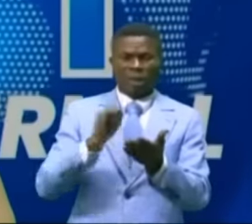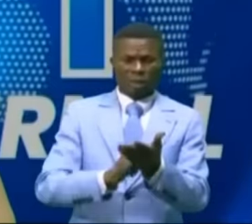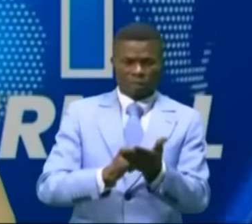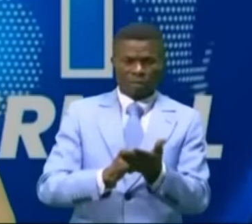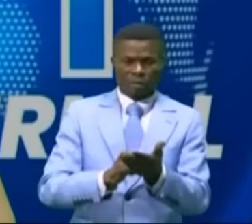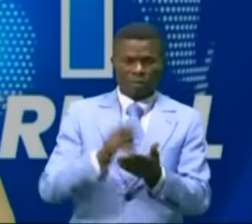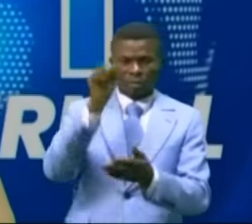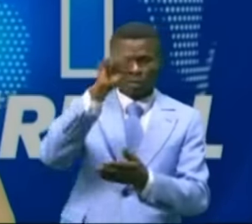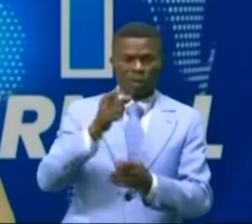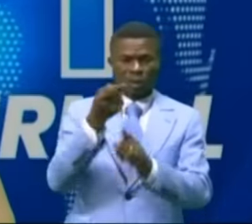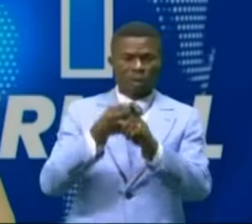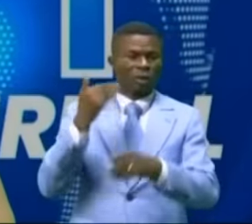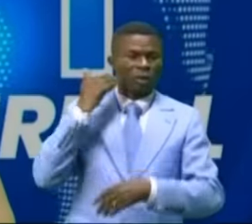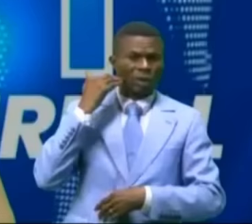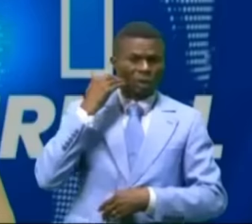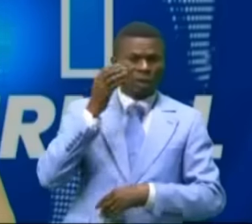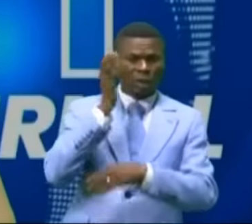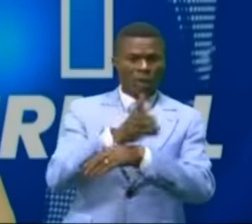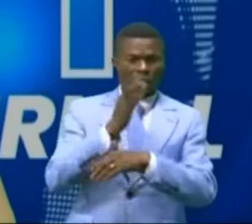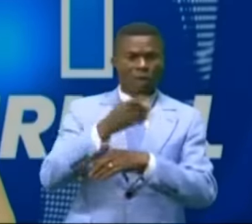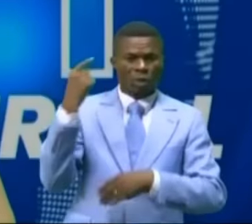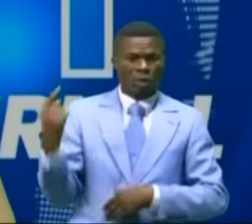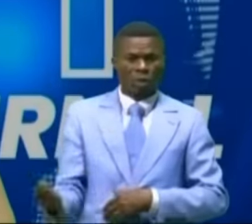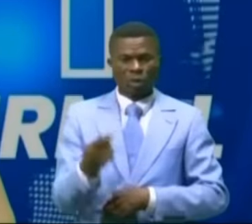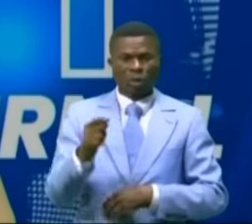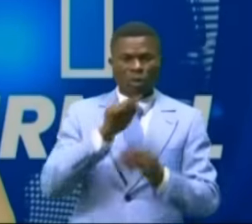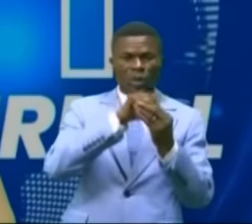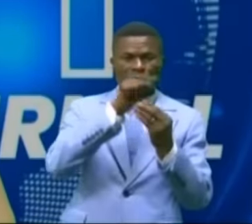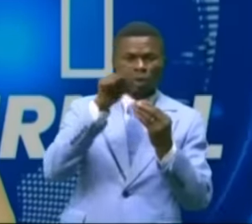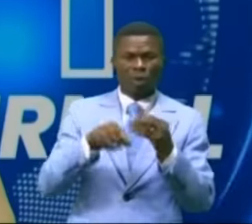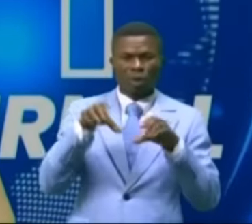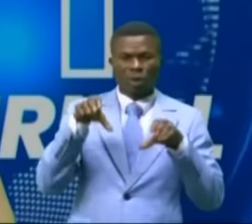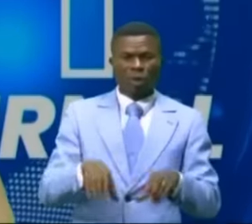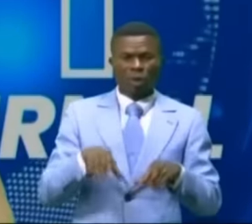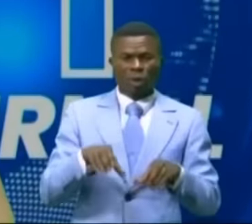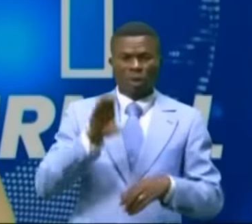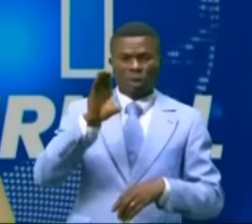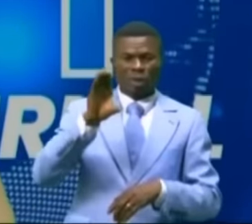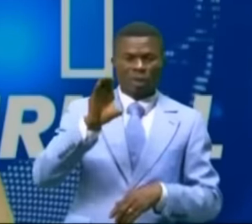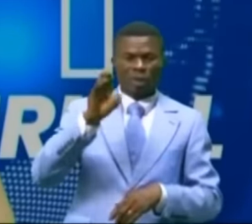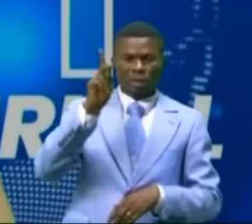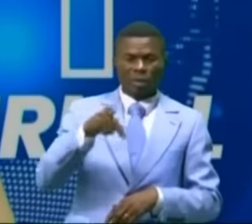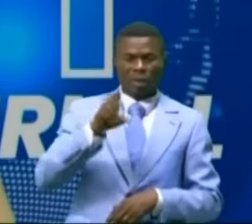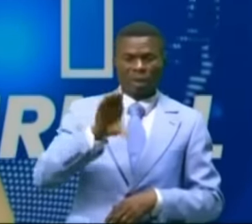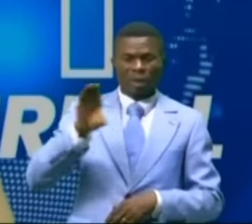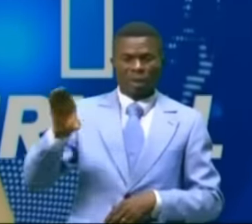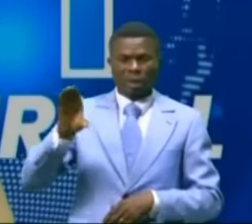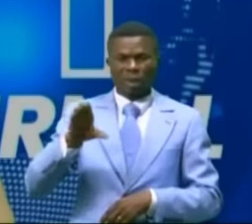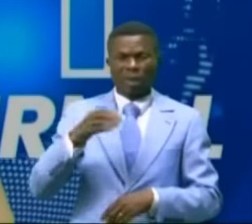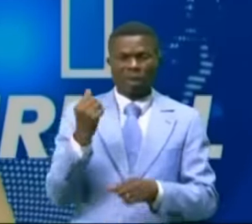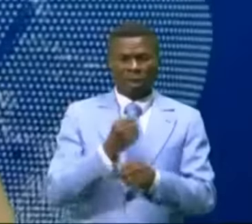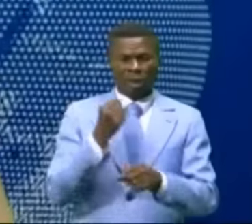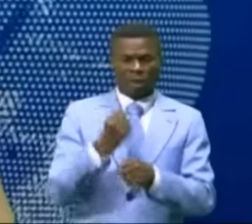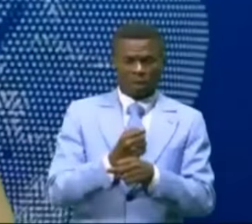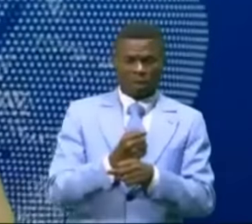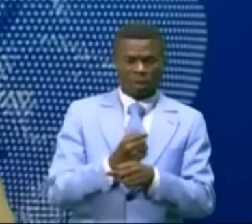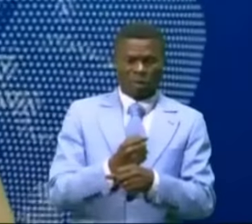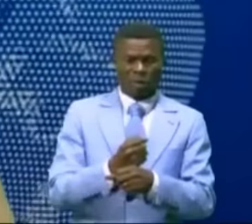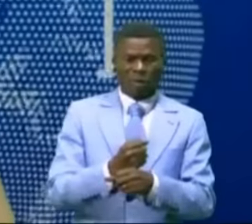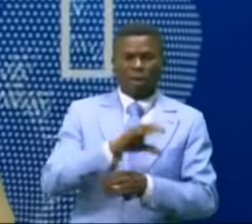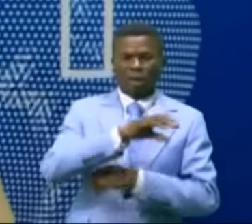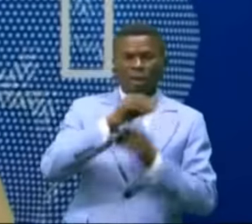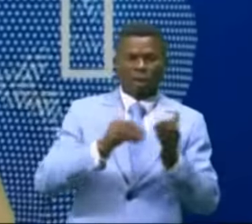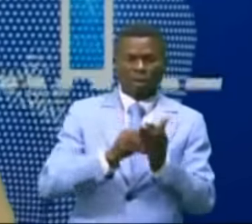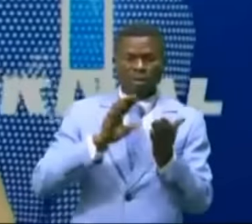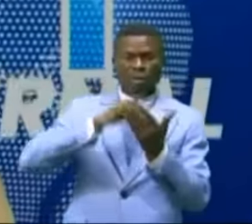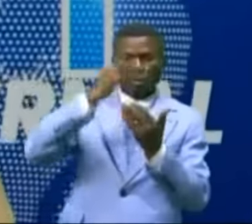du 30 juin au Conseil permanent de la comptabilité au Congo, CPCC, pour la production de la centrale des